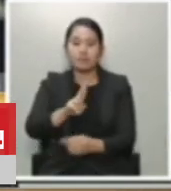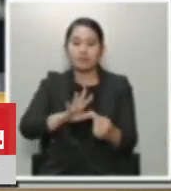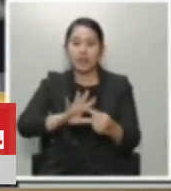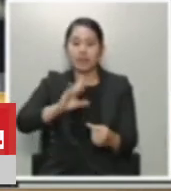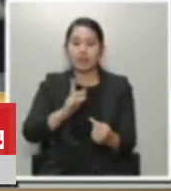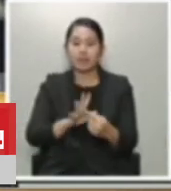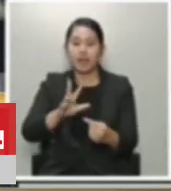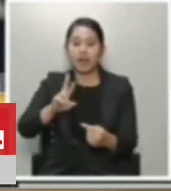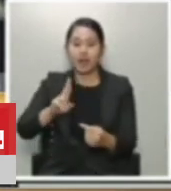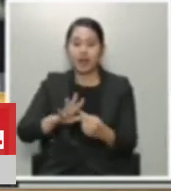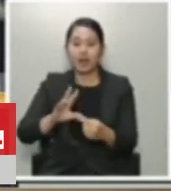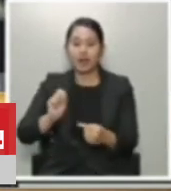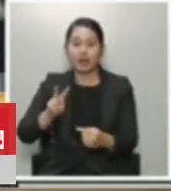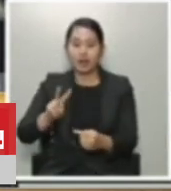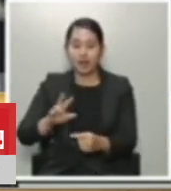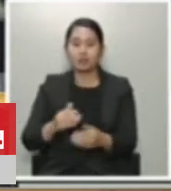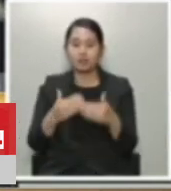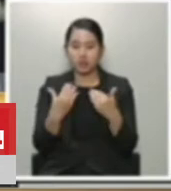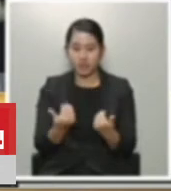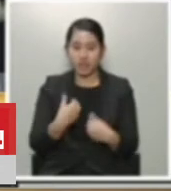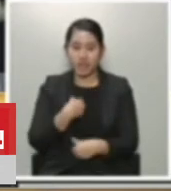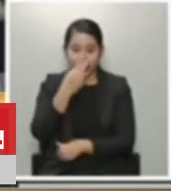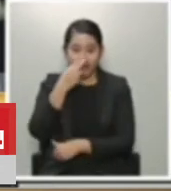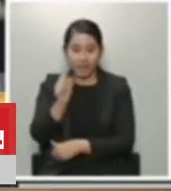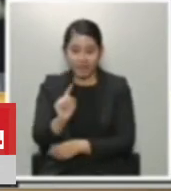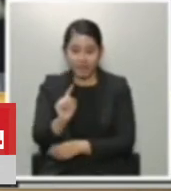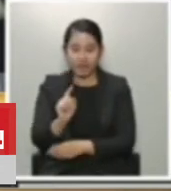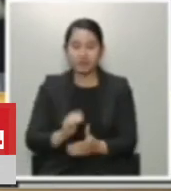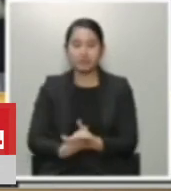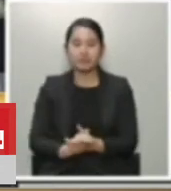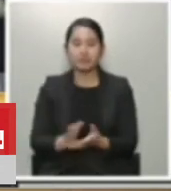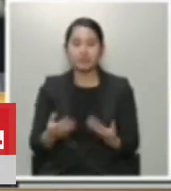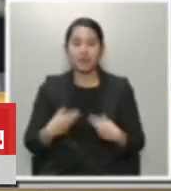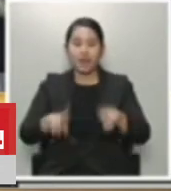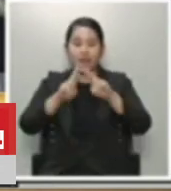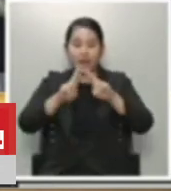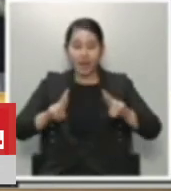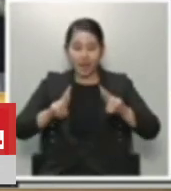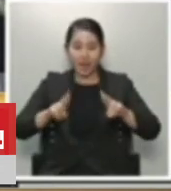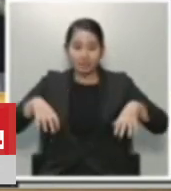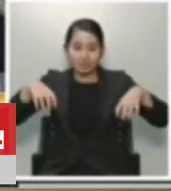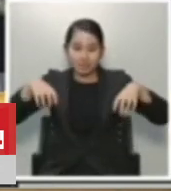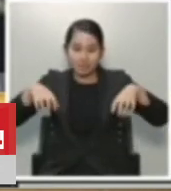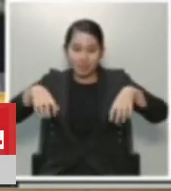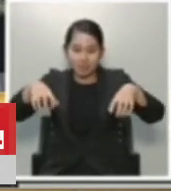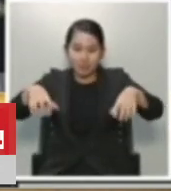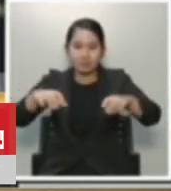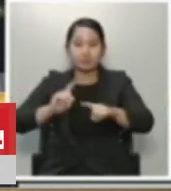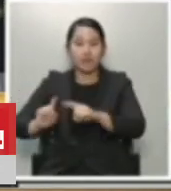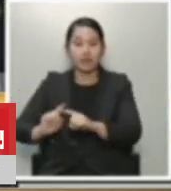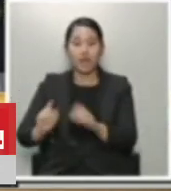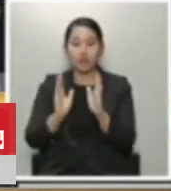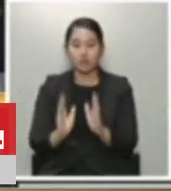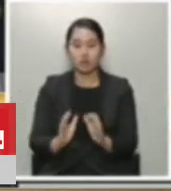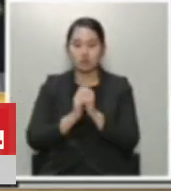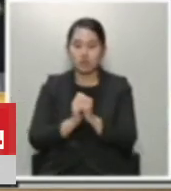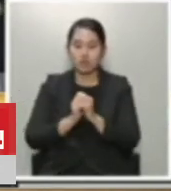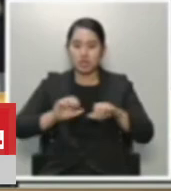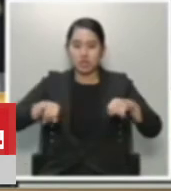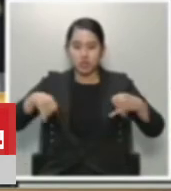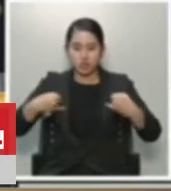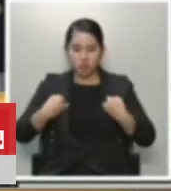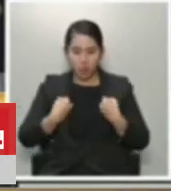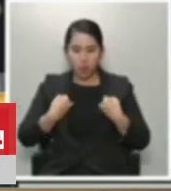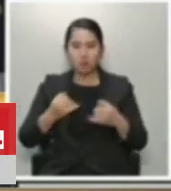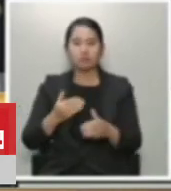นะครับในขณะนี้จะเห็นว่าสองข้างทางนะครับมีร้านรวงต่างๆที่นะครับคนจีนเป็นเจ้าของนะครับ